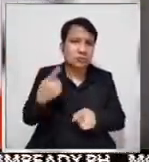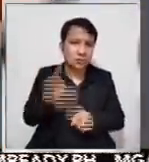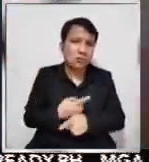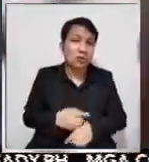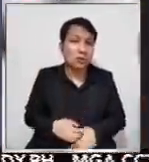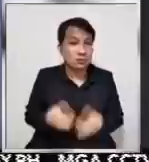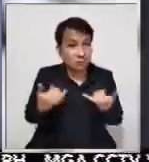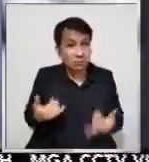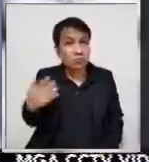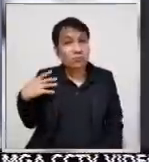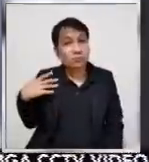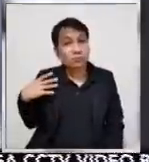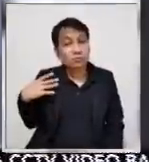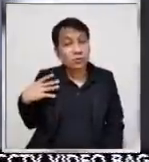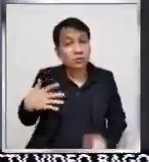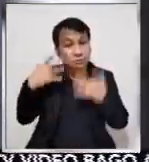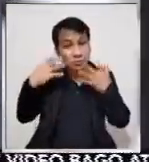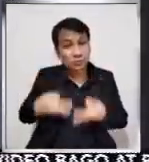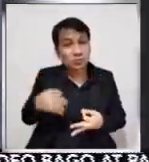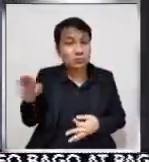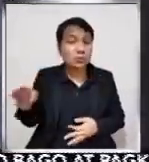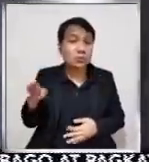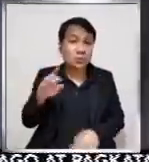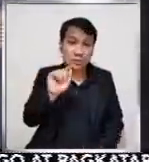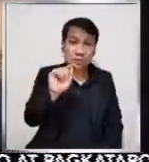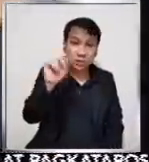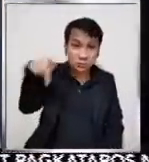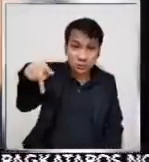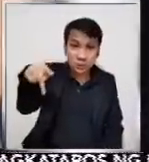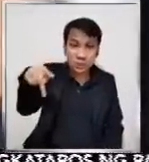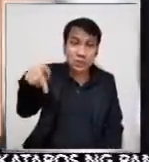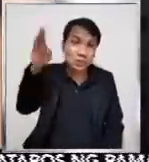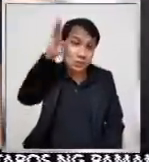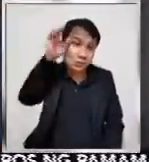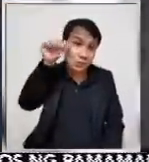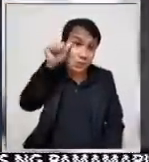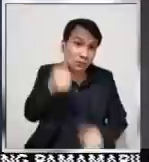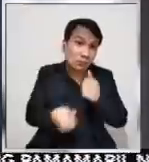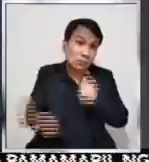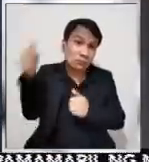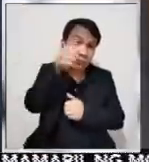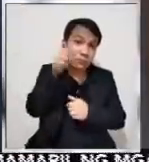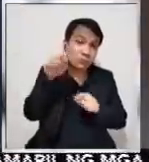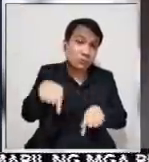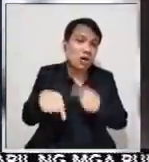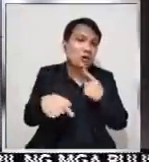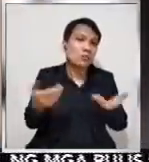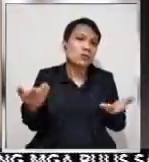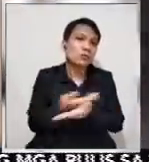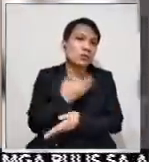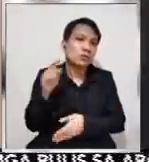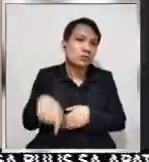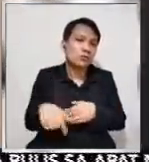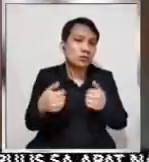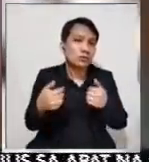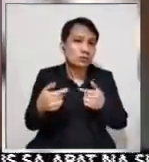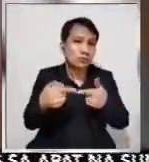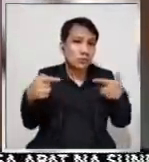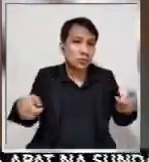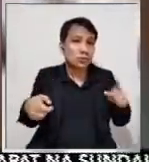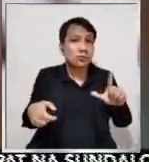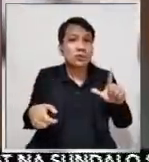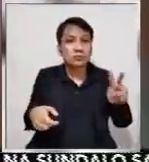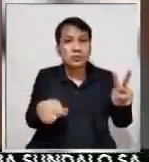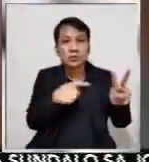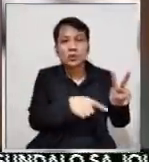sa magiging desisyon ng top-ranked boss na si Bob Arum, ay may kinakaharap na mas matinding kalaban si Casimero sa Las Vegas. Yung